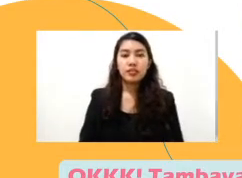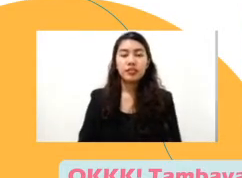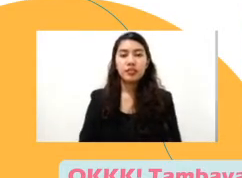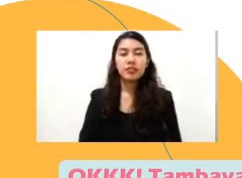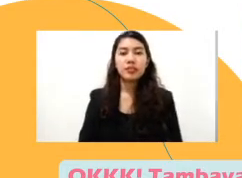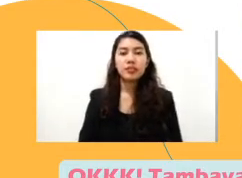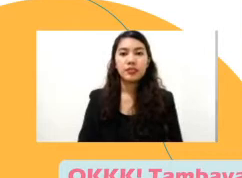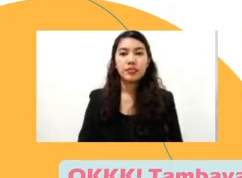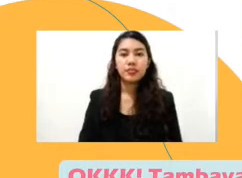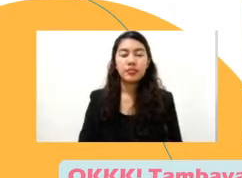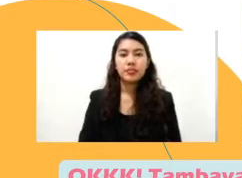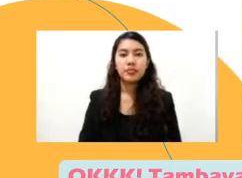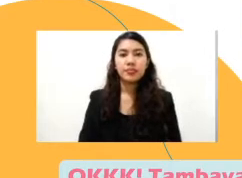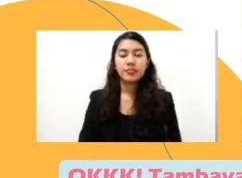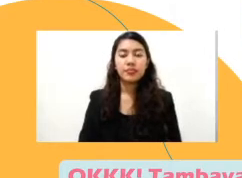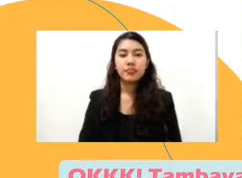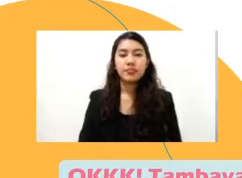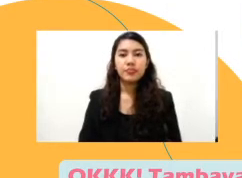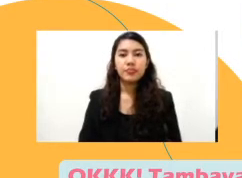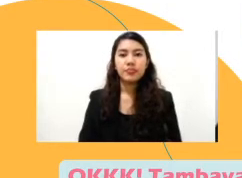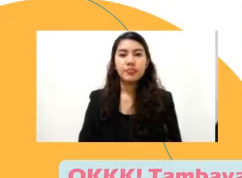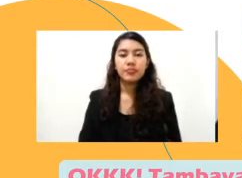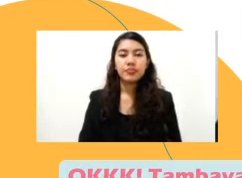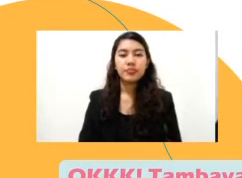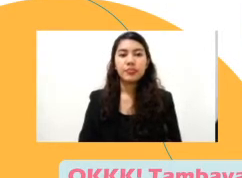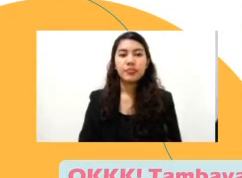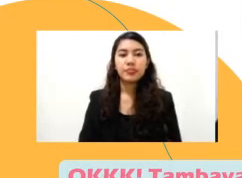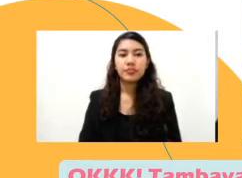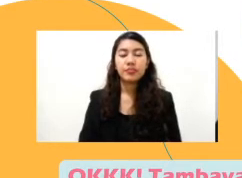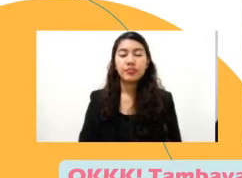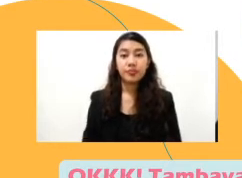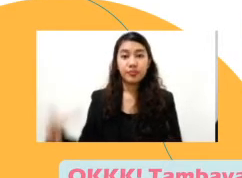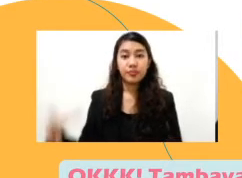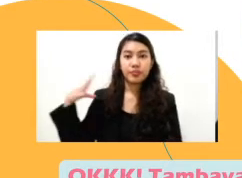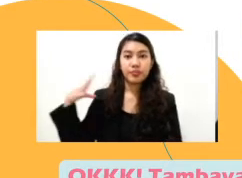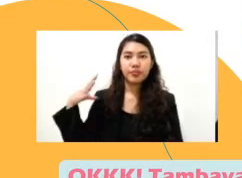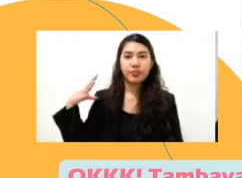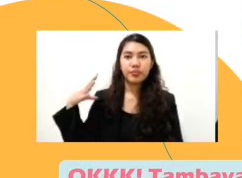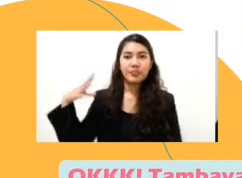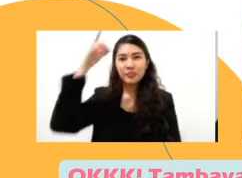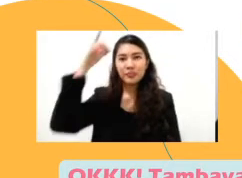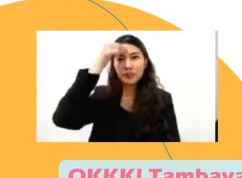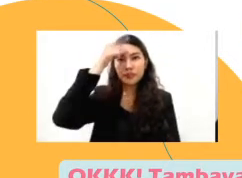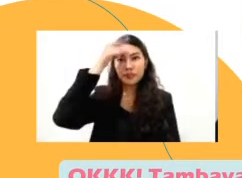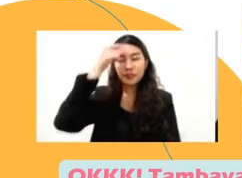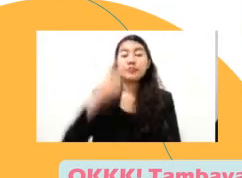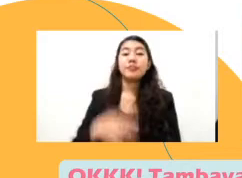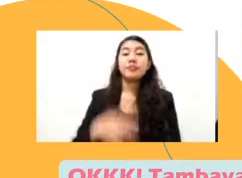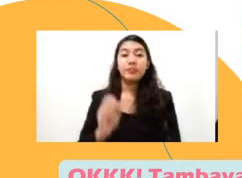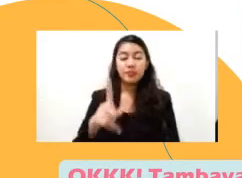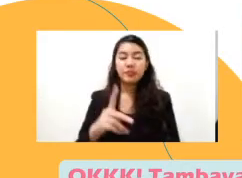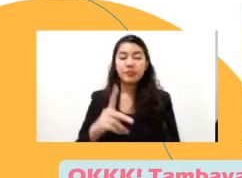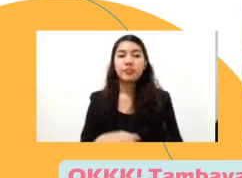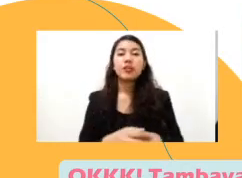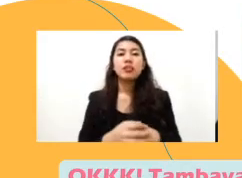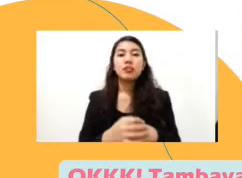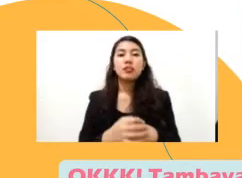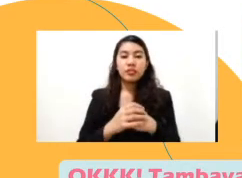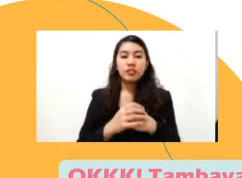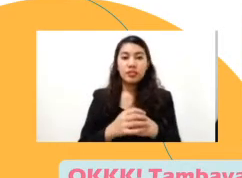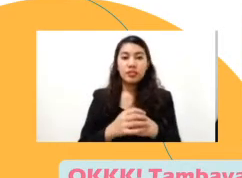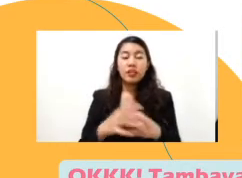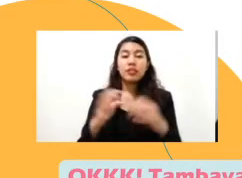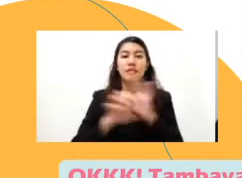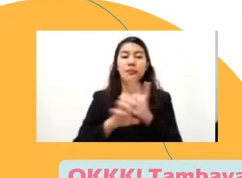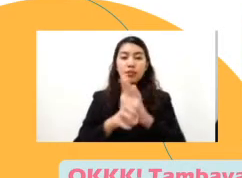may mga, lalo na kung mga, yung mga bag, mga, pag minsan marami ka nararamdaman. And, okay, bibigyan ko na